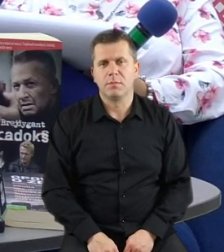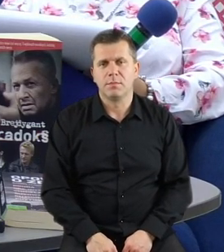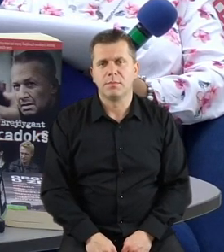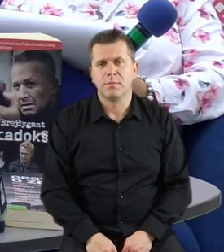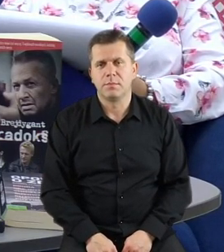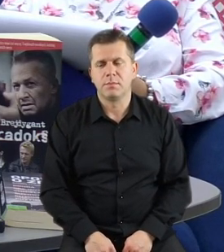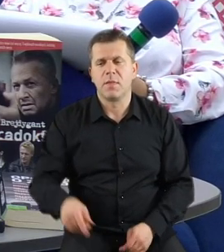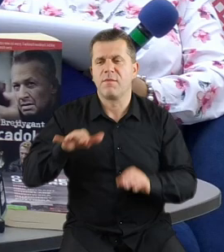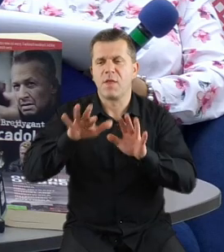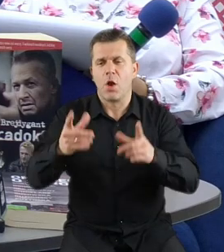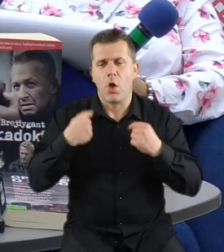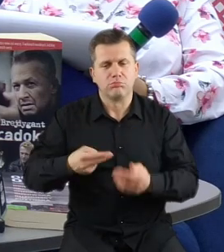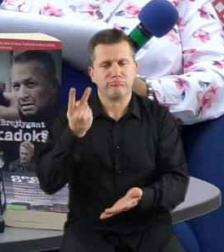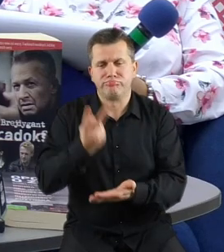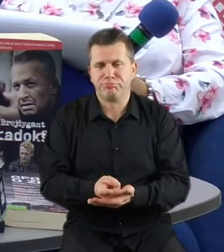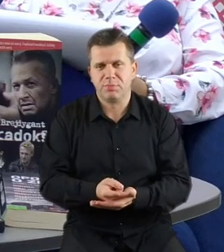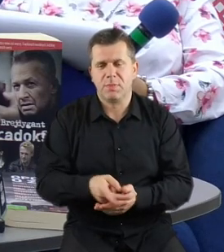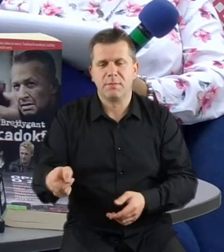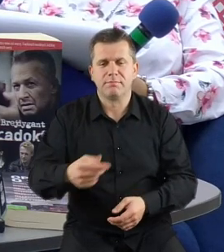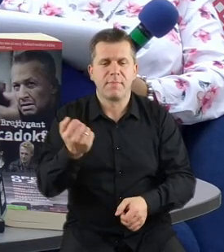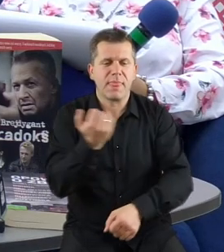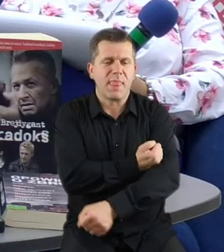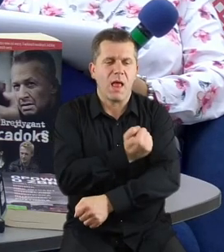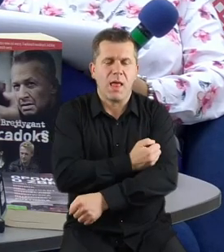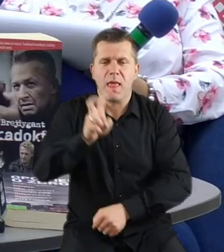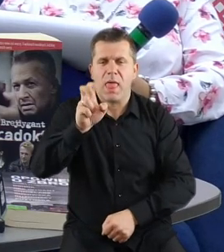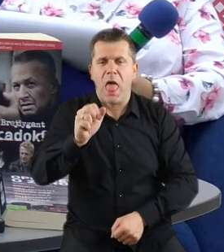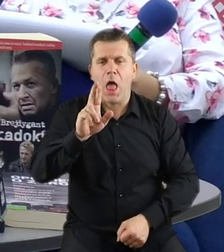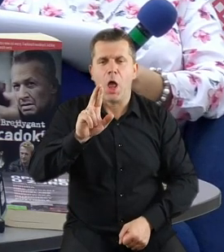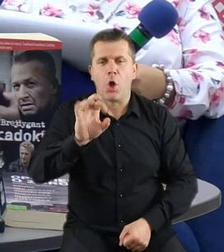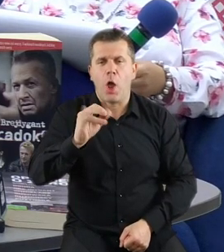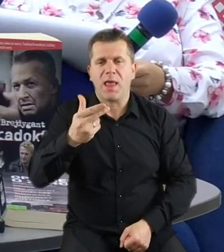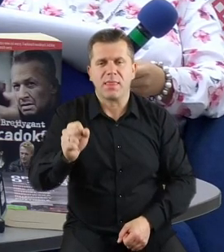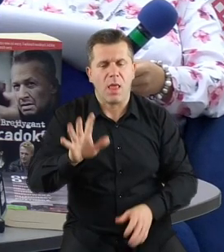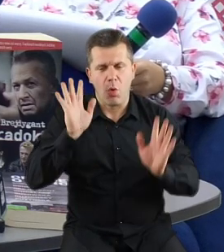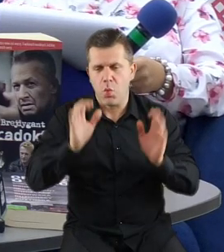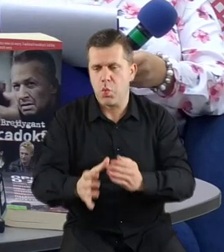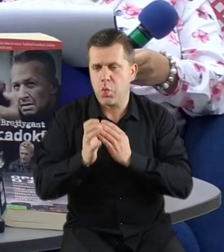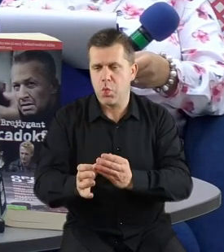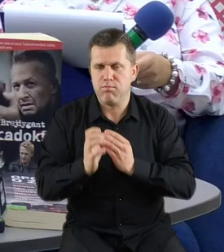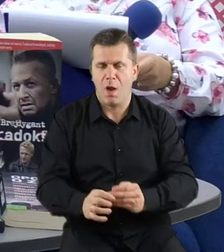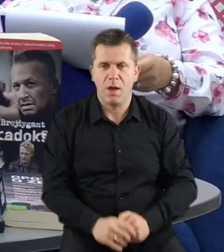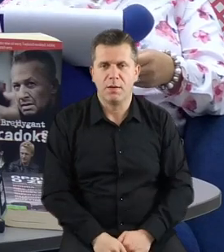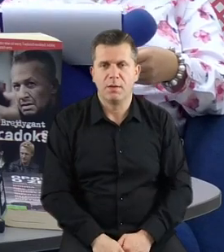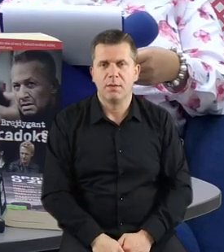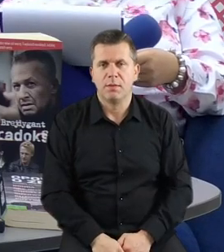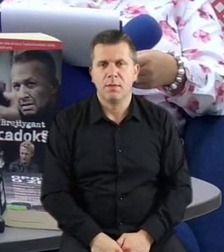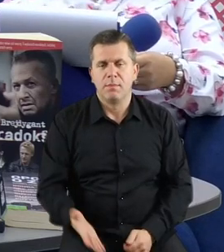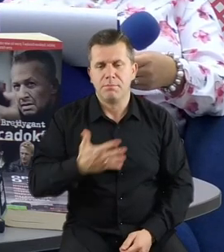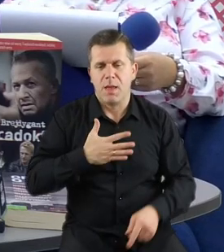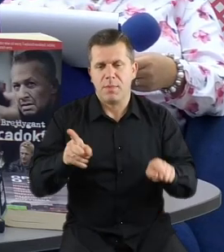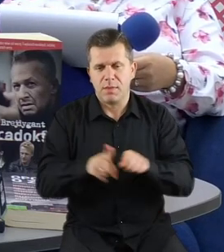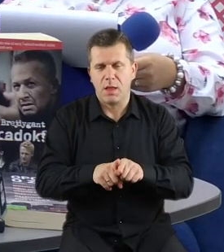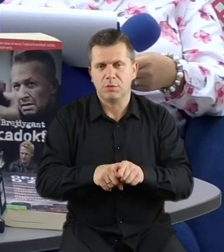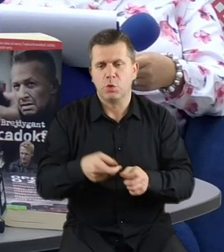przed wielu nie dał rady też, no bo to heroina, no to już są nie przelewki, jak wiadomo. Więc